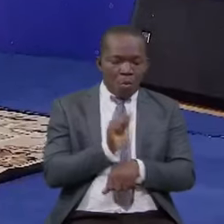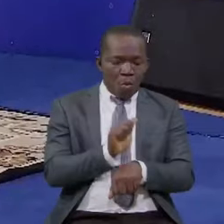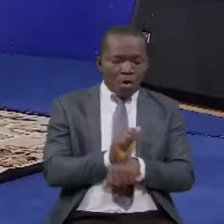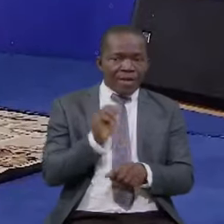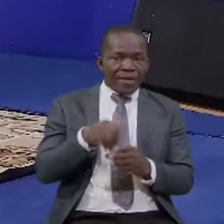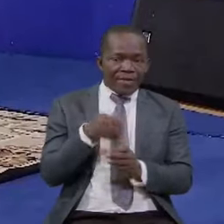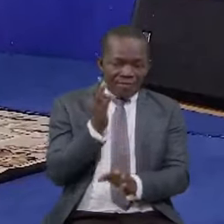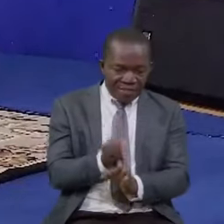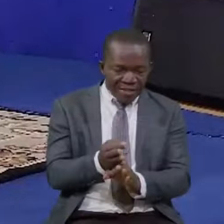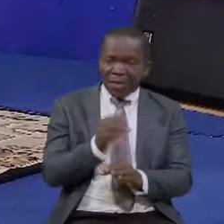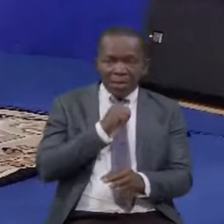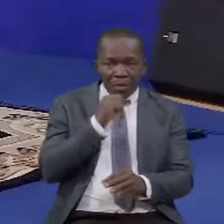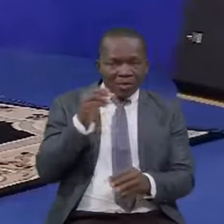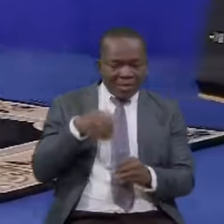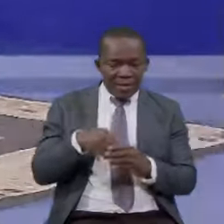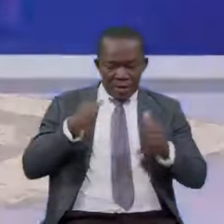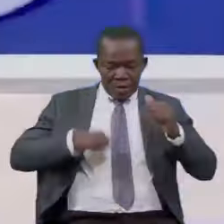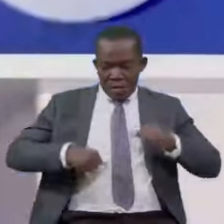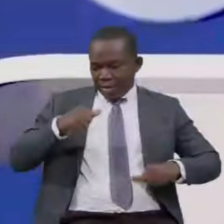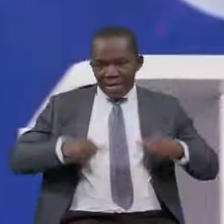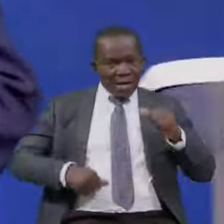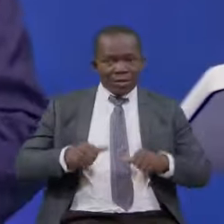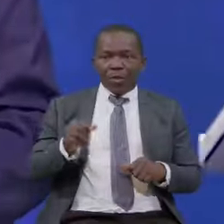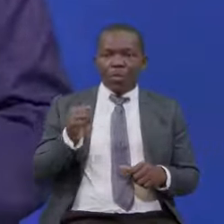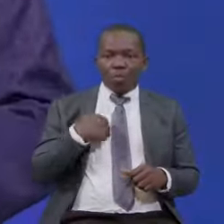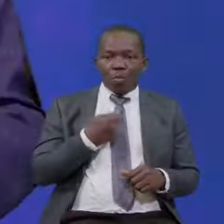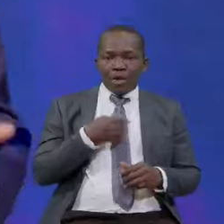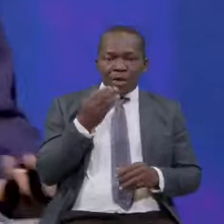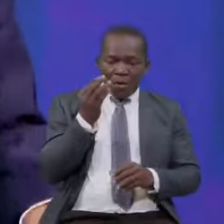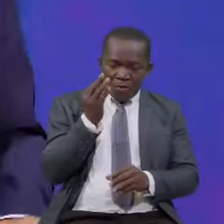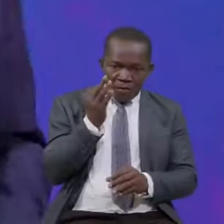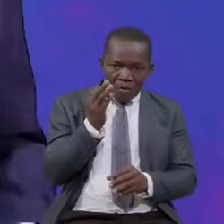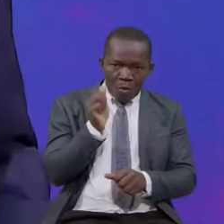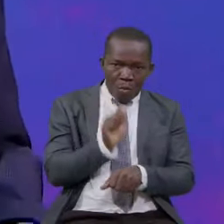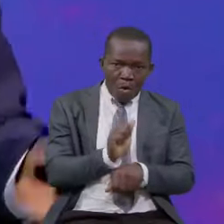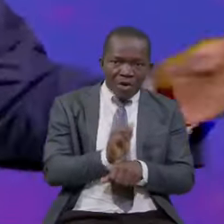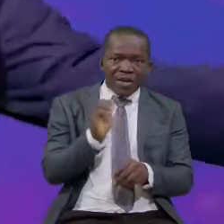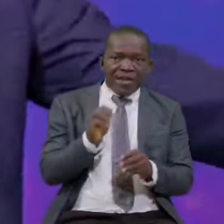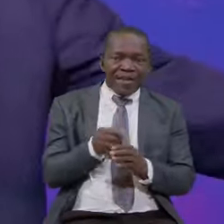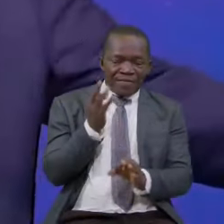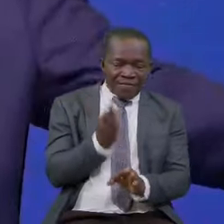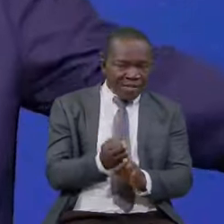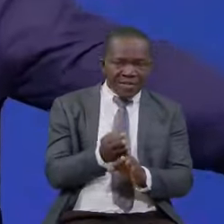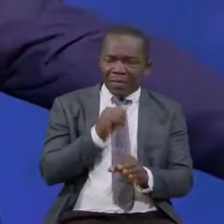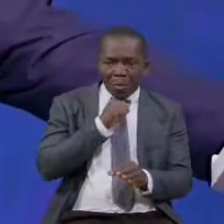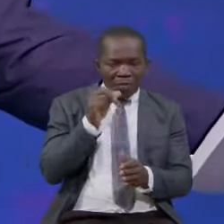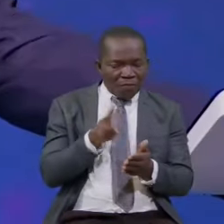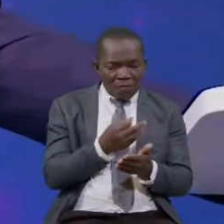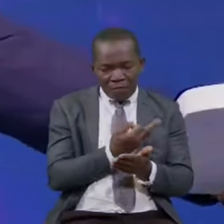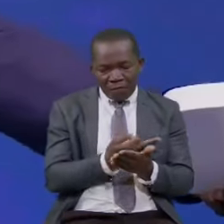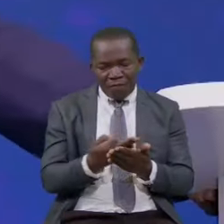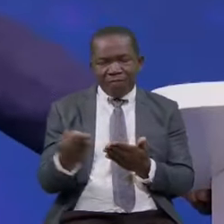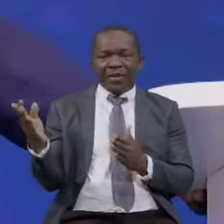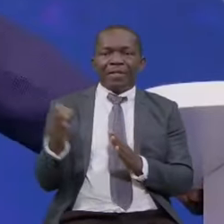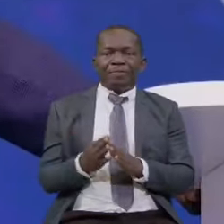dans la en ayant peur nous n'opérons jamais en tremblant non on peut pas trembler pourquoi parce que